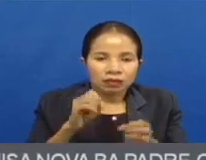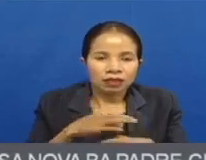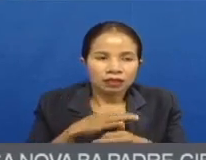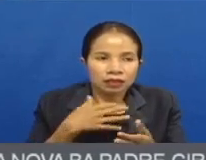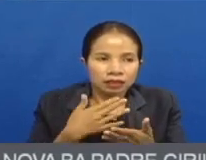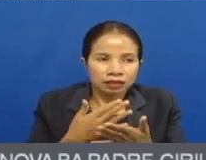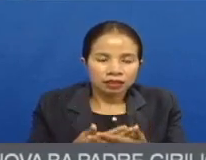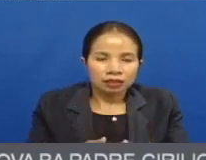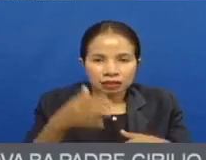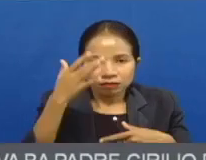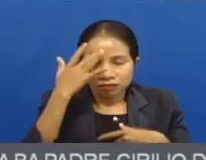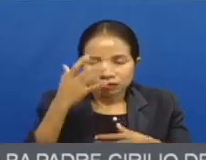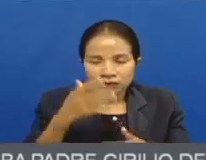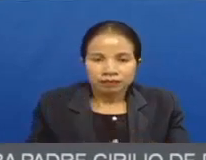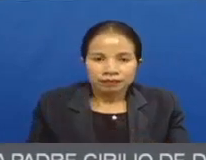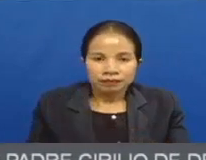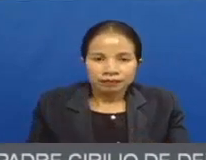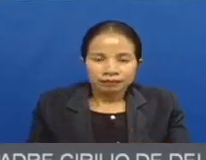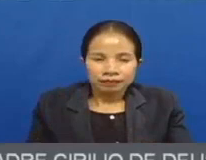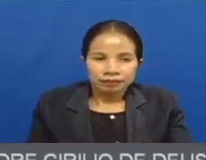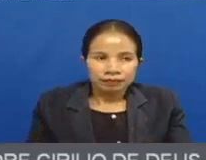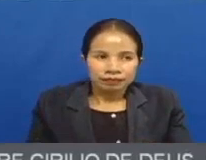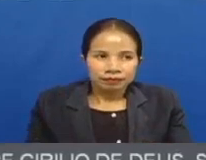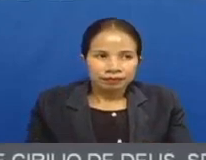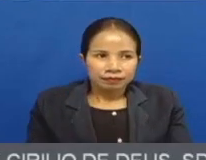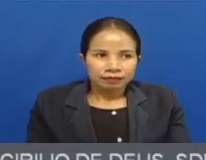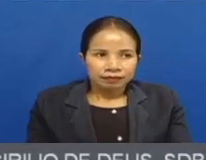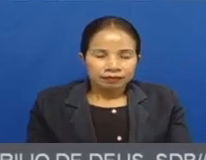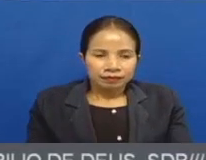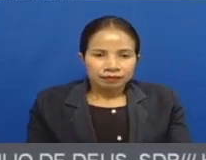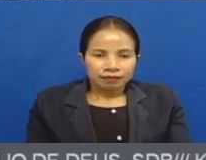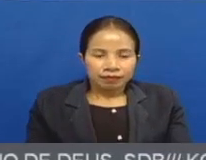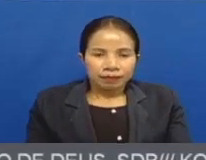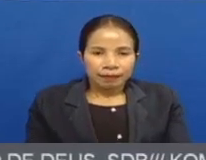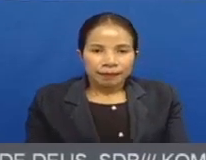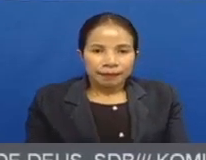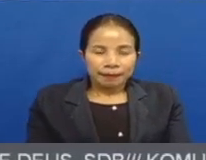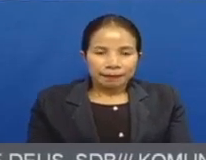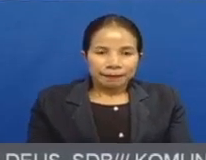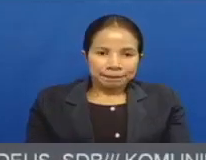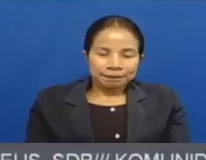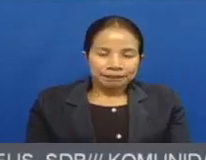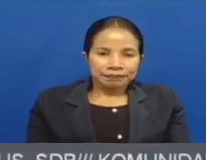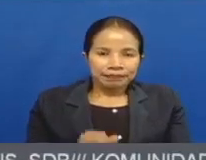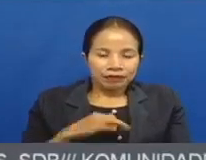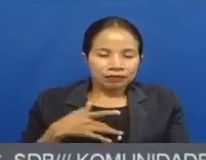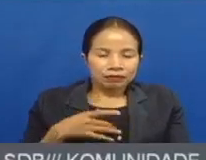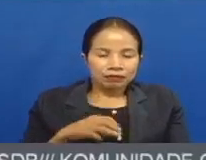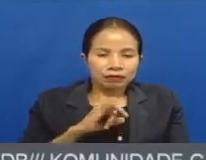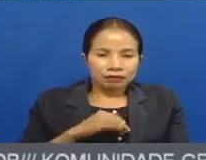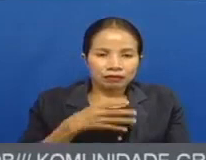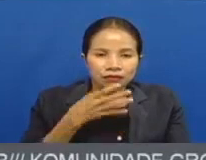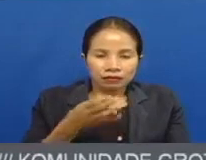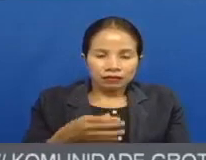rekupera ninye moras. Sapa name, o teikam set o onle. Au sinti hau mer, maun